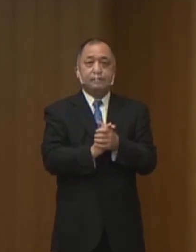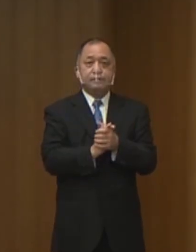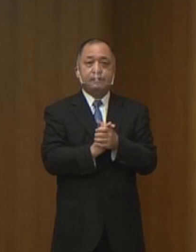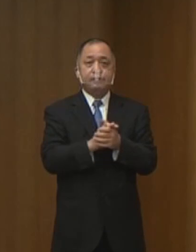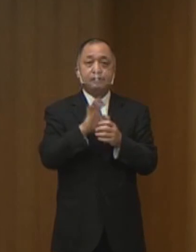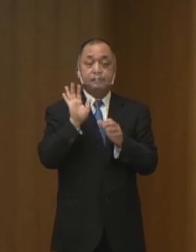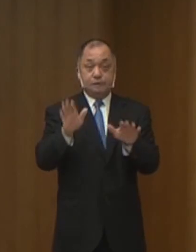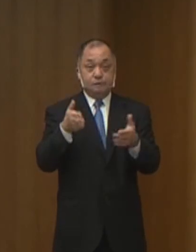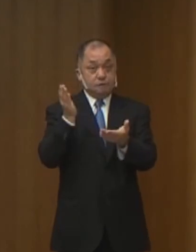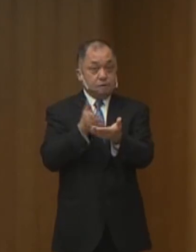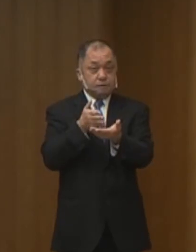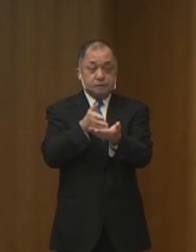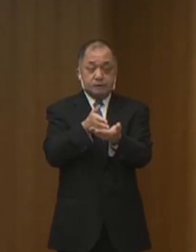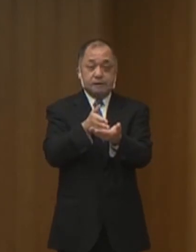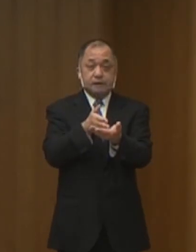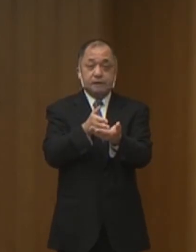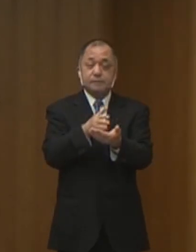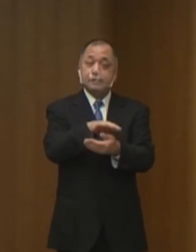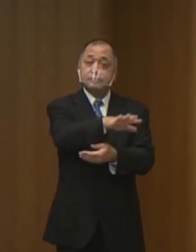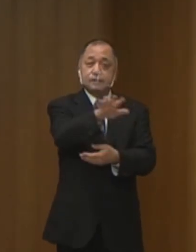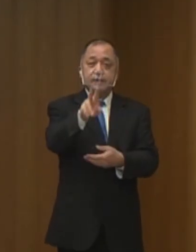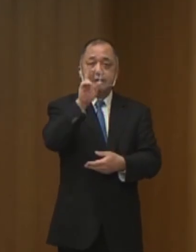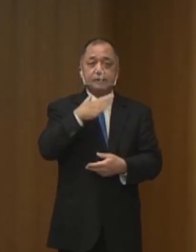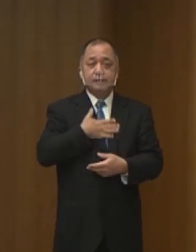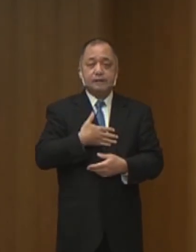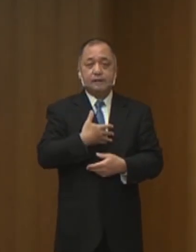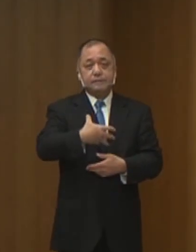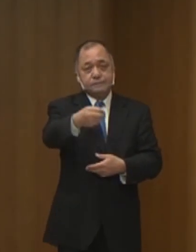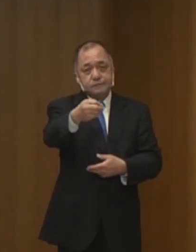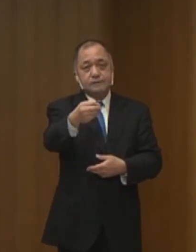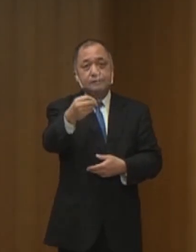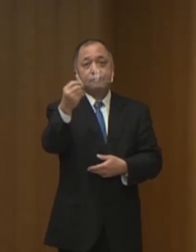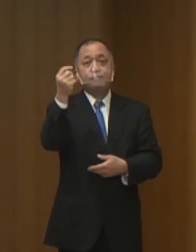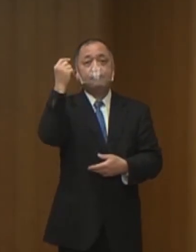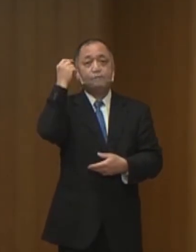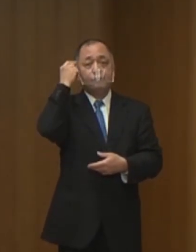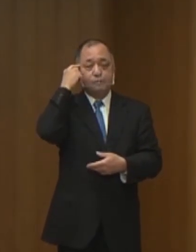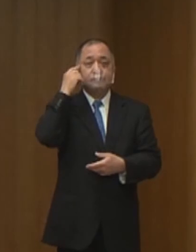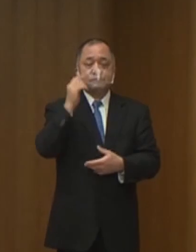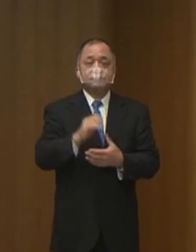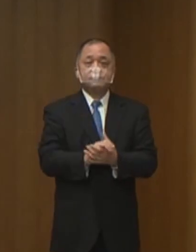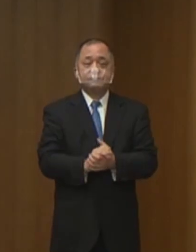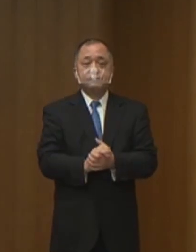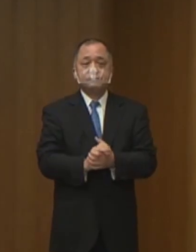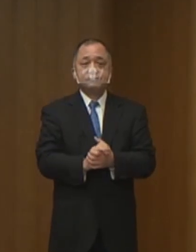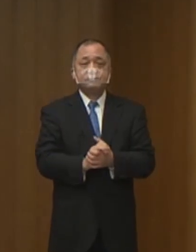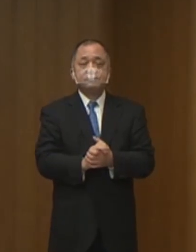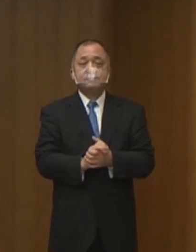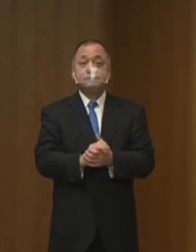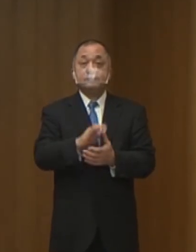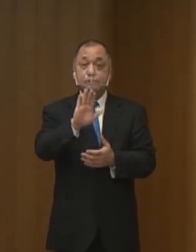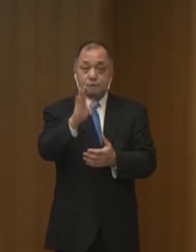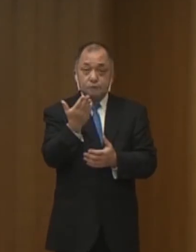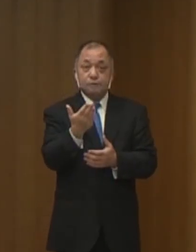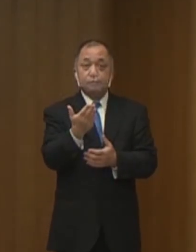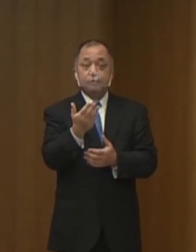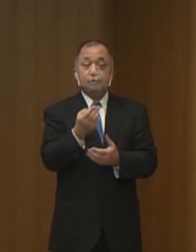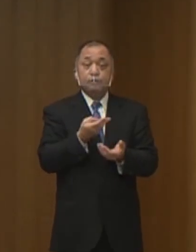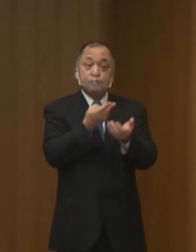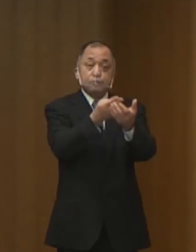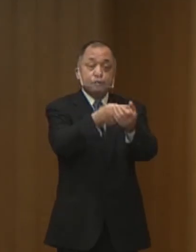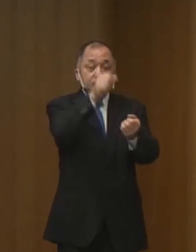説明で、皆さん、ご理解をいただけたのではないかというわけで、ございますが、入院